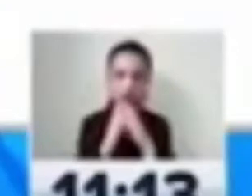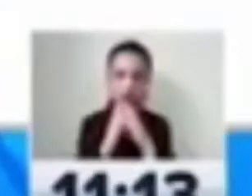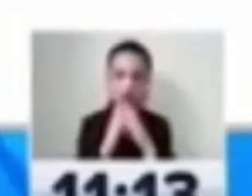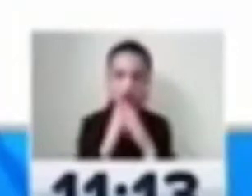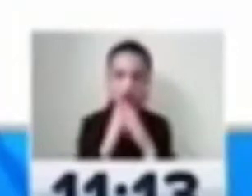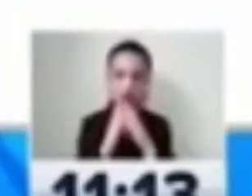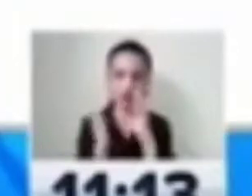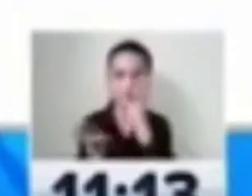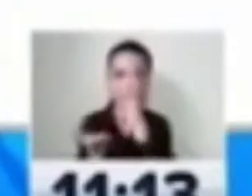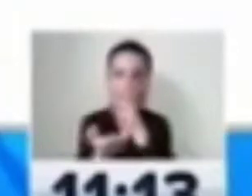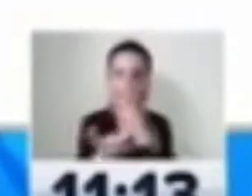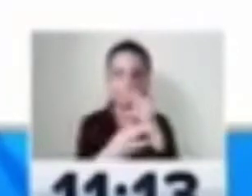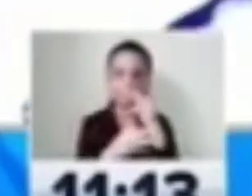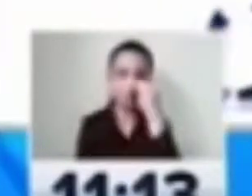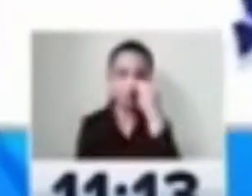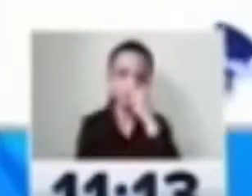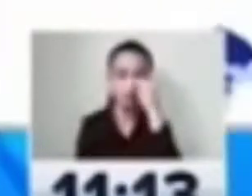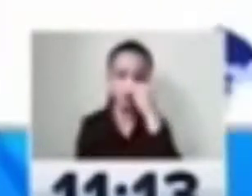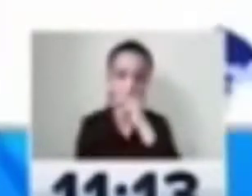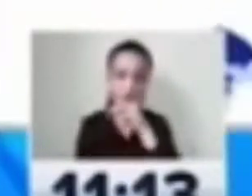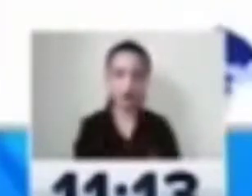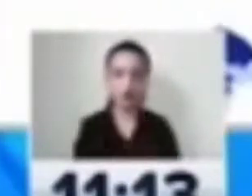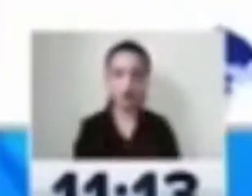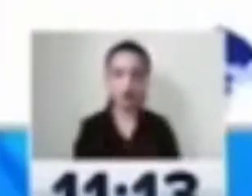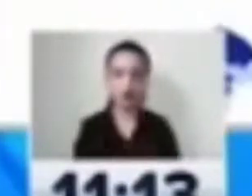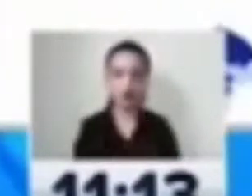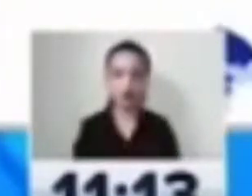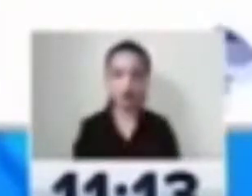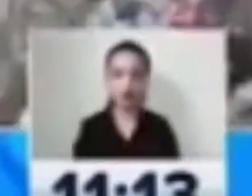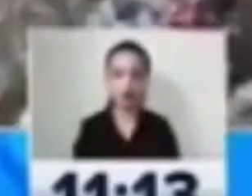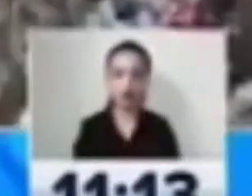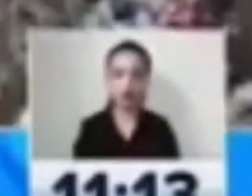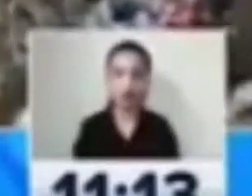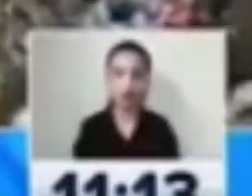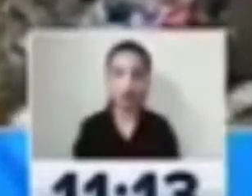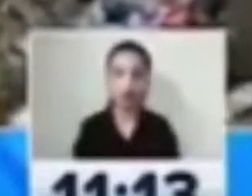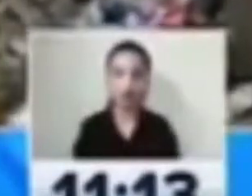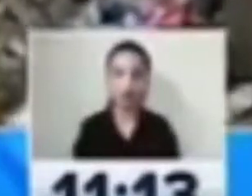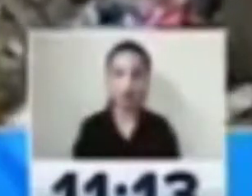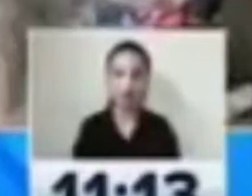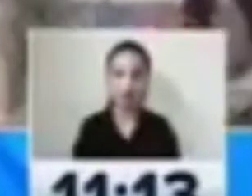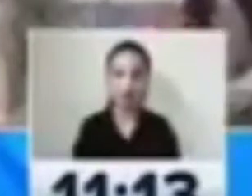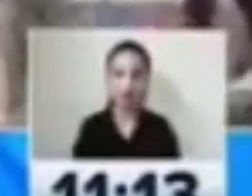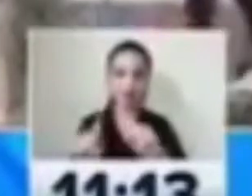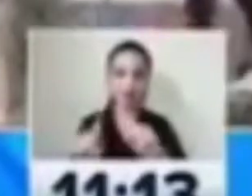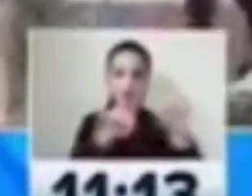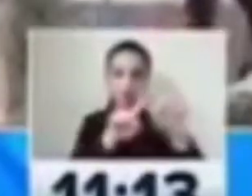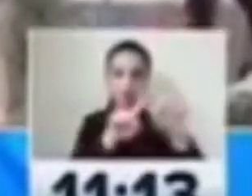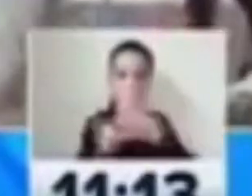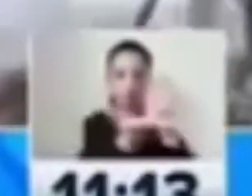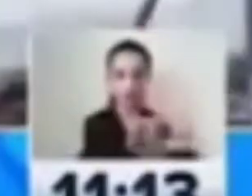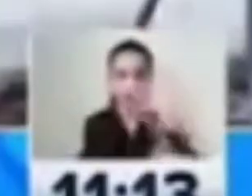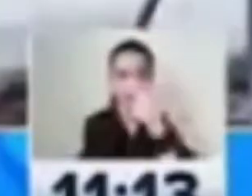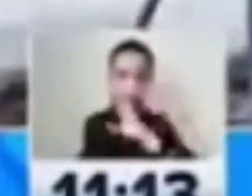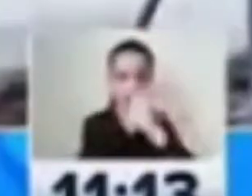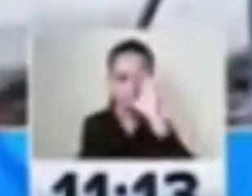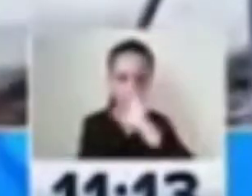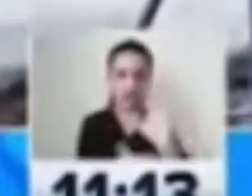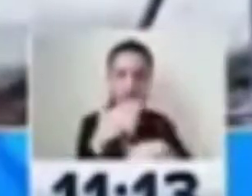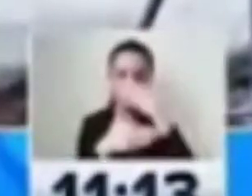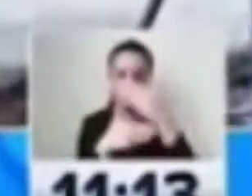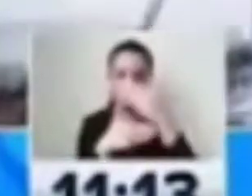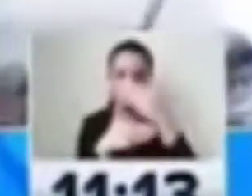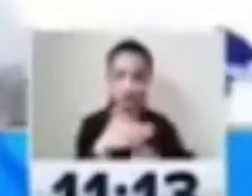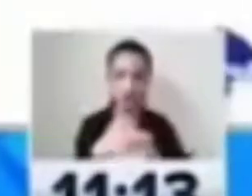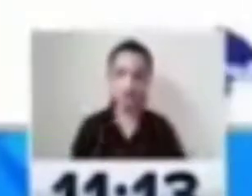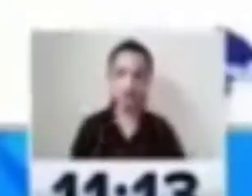naisip po namin na maganda ang unang commercial rollout po natin. Hindi po sa Manila, kundi po sa Mindanao,